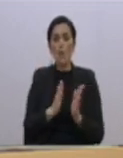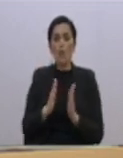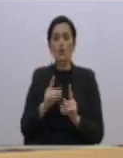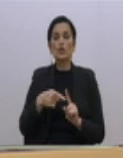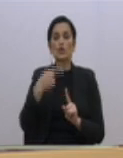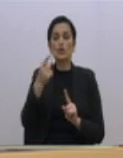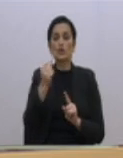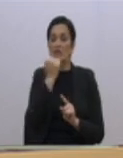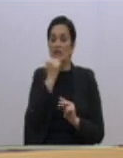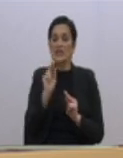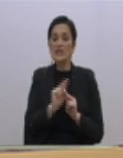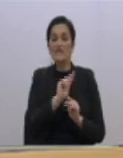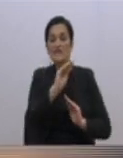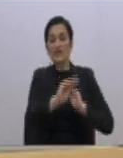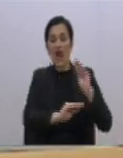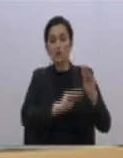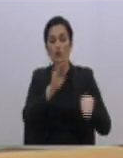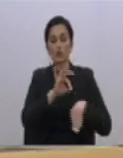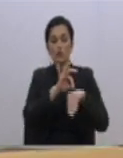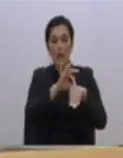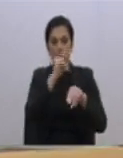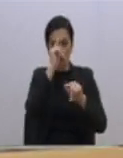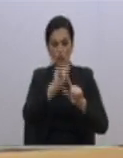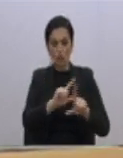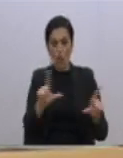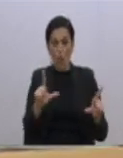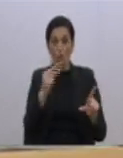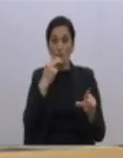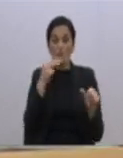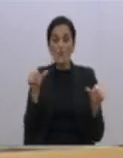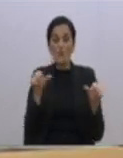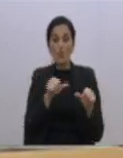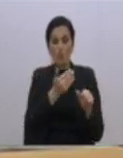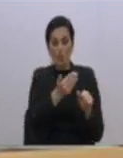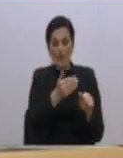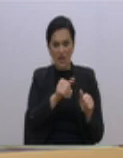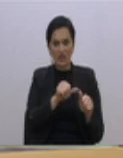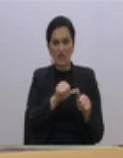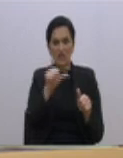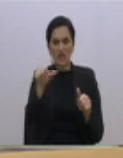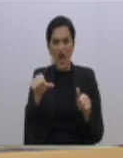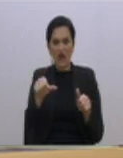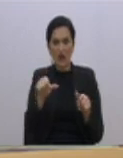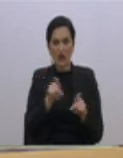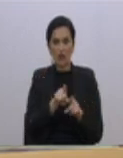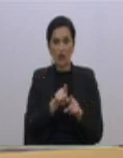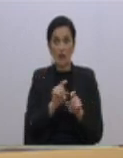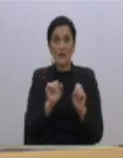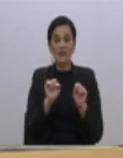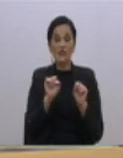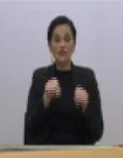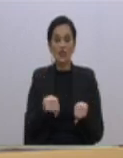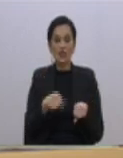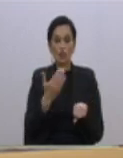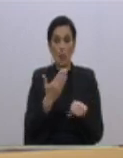რაც ინფრასტრუქტურულად გამართავს სკოლებს. ბუფეტების გარეშეც კი იმ შესაძლებლობებით,